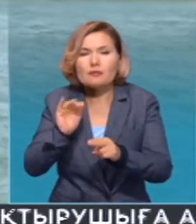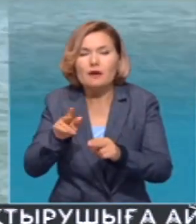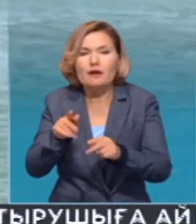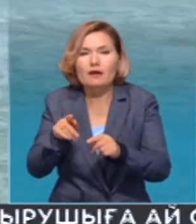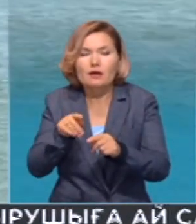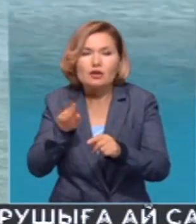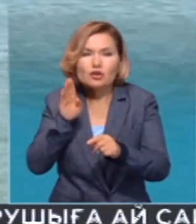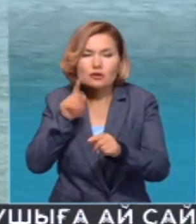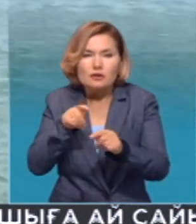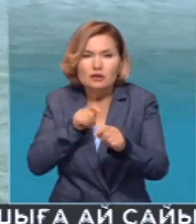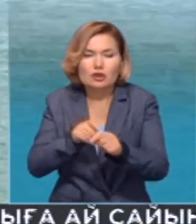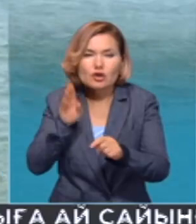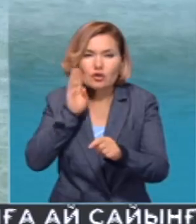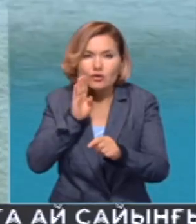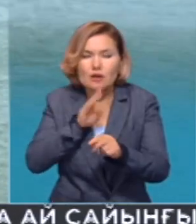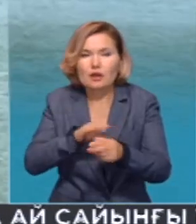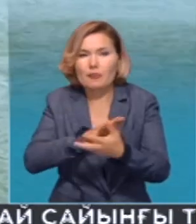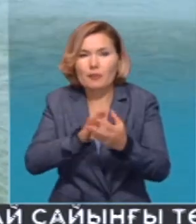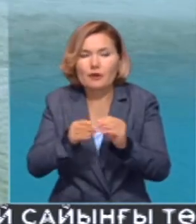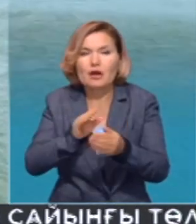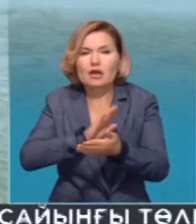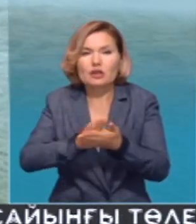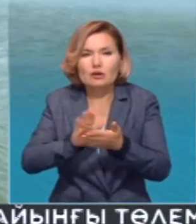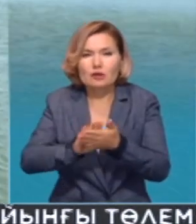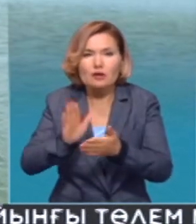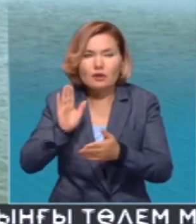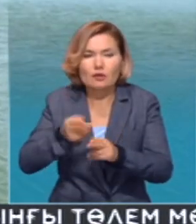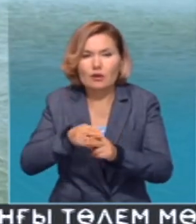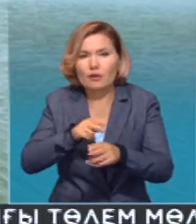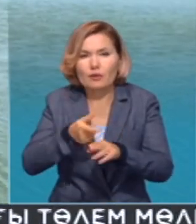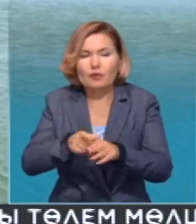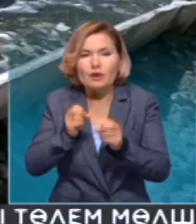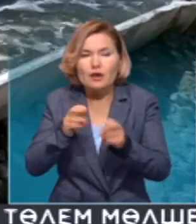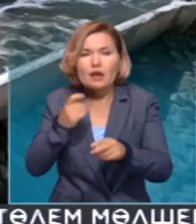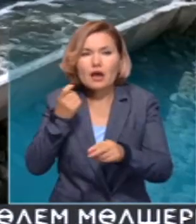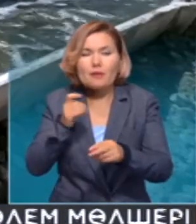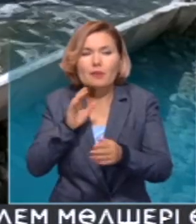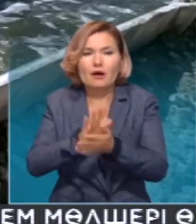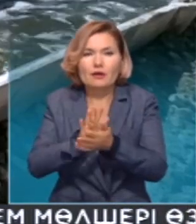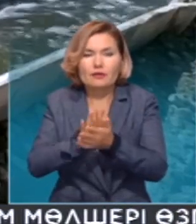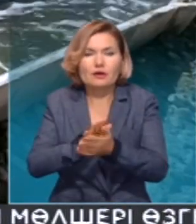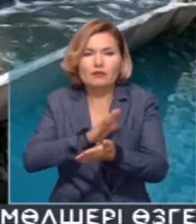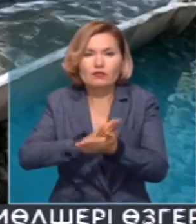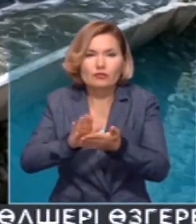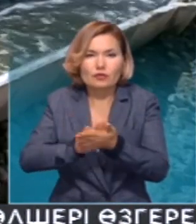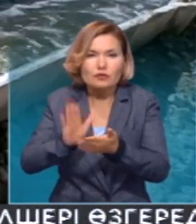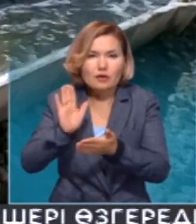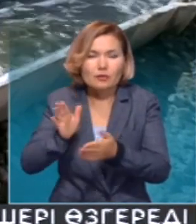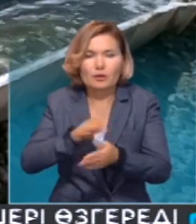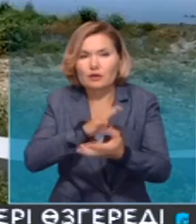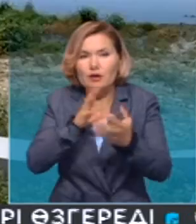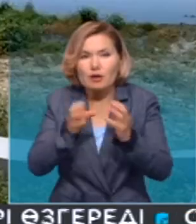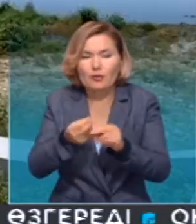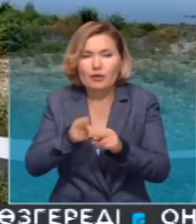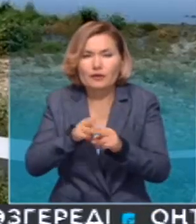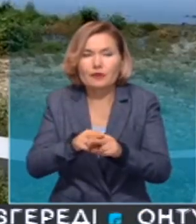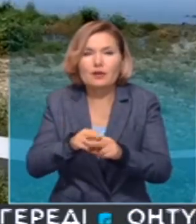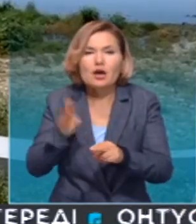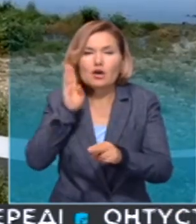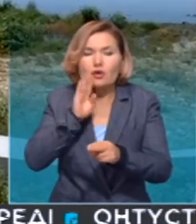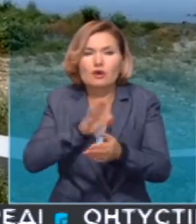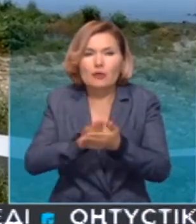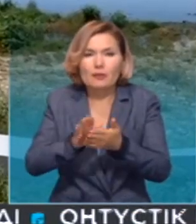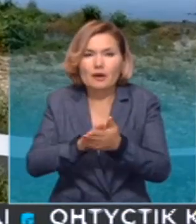сарқынды су биологиялық және механикалық тазартудан өтеді. Қауіпті химиялық қалдықтары жойылады. Нәтижесінде шайынды су